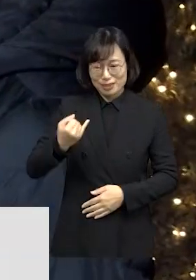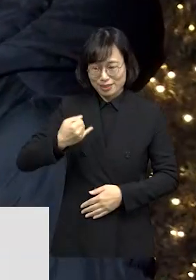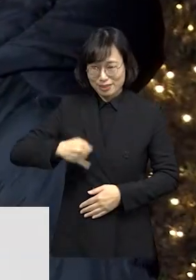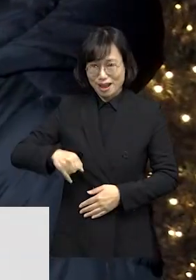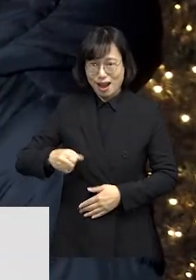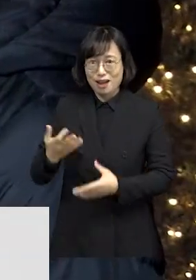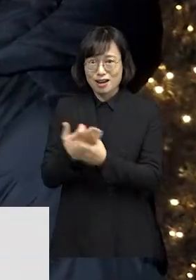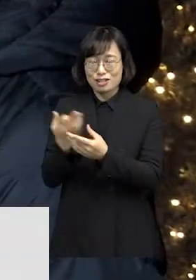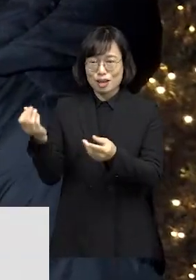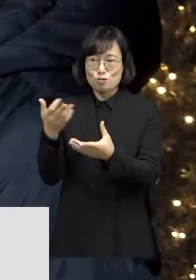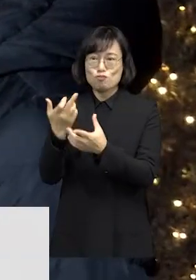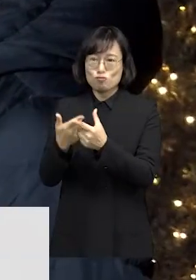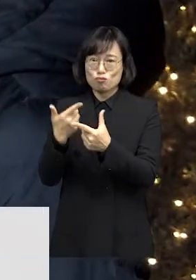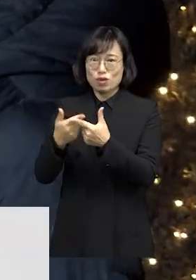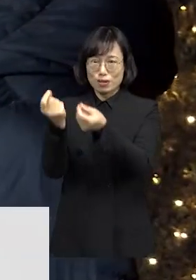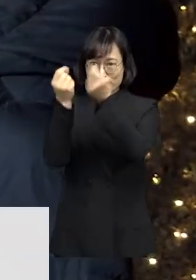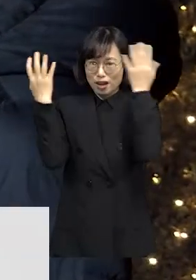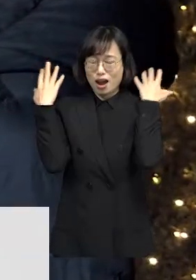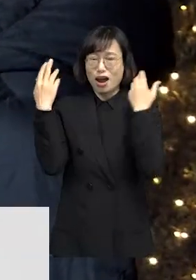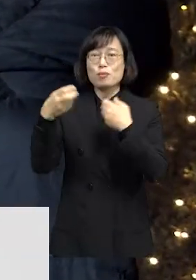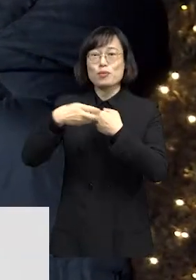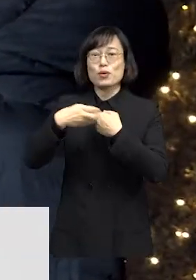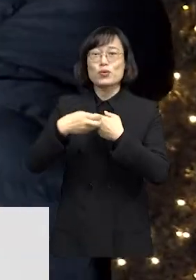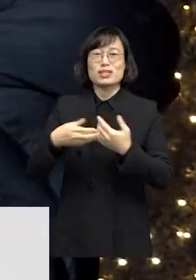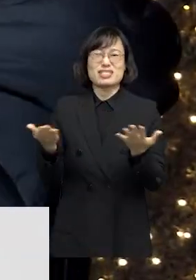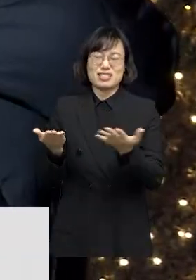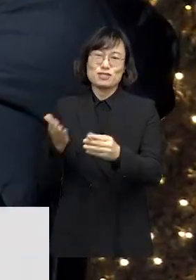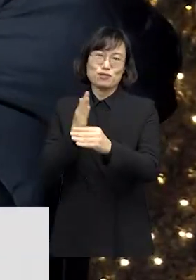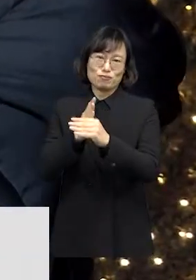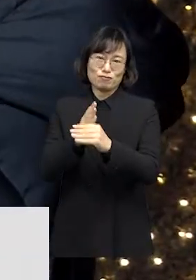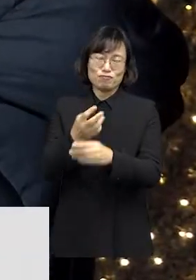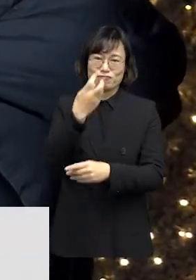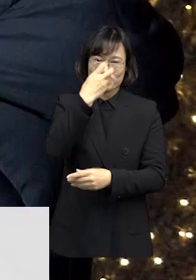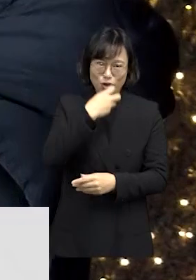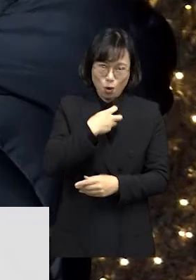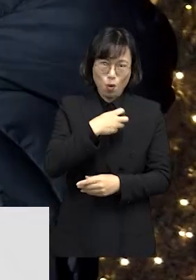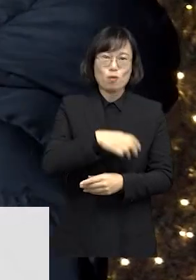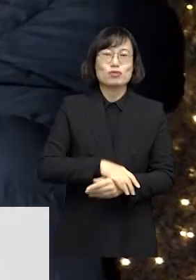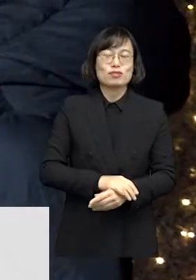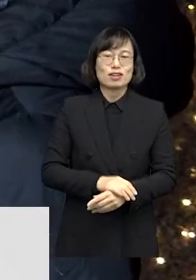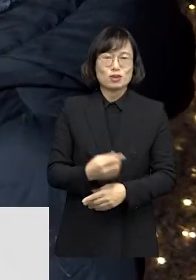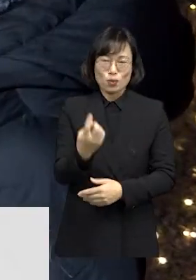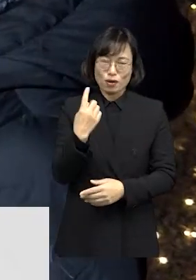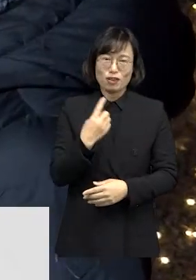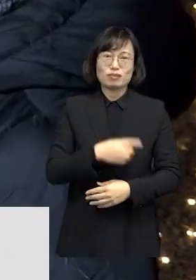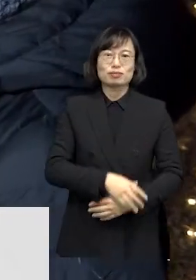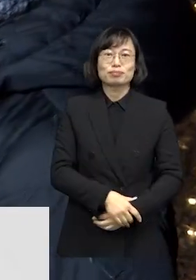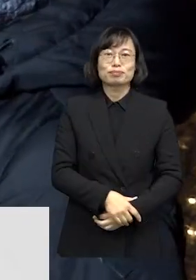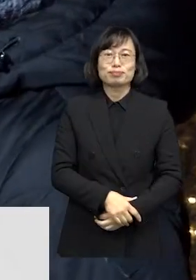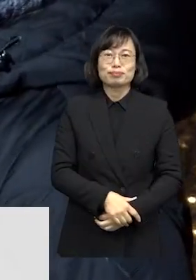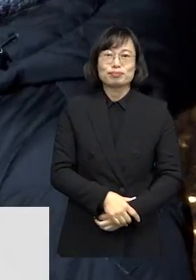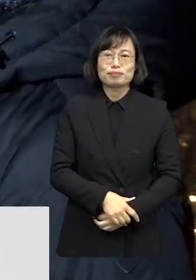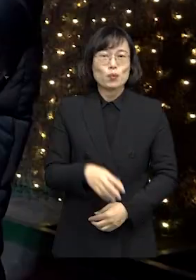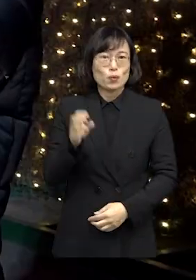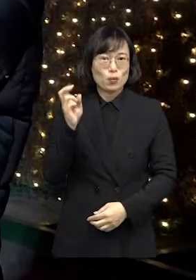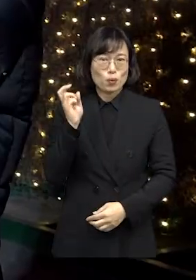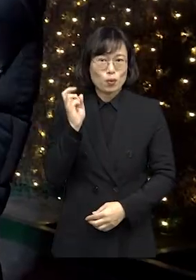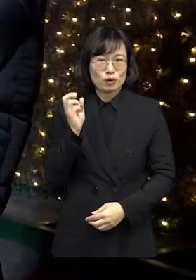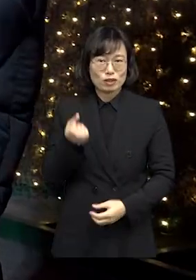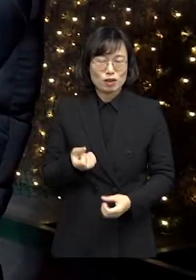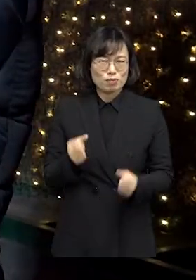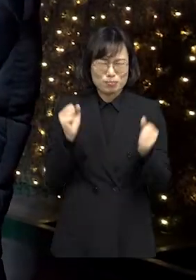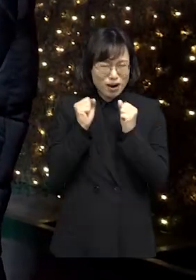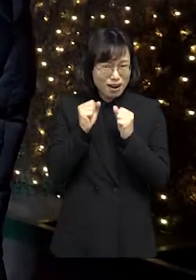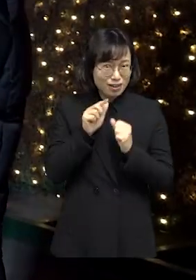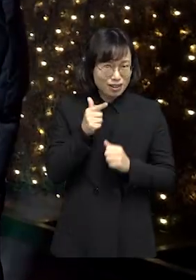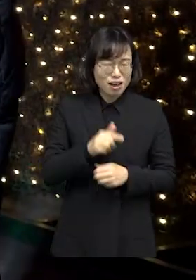그 딸이 요 양산대 병원에 근무를 하고 있어갖고 예, 겸사겸사 휴가차 왔습니다. 예. 아, 예. 혹시